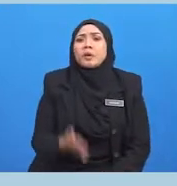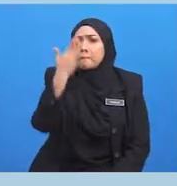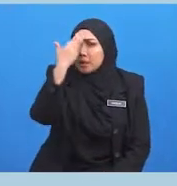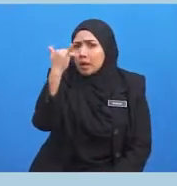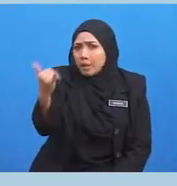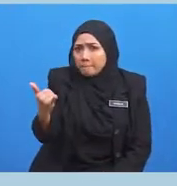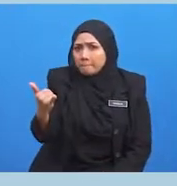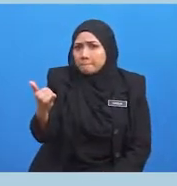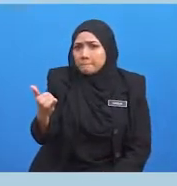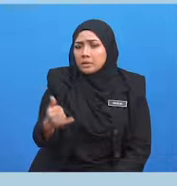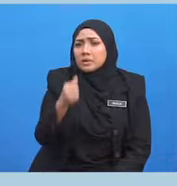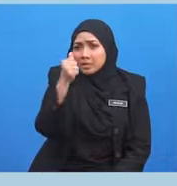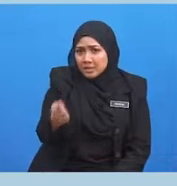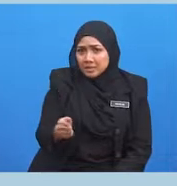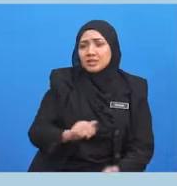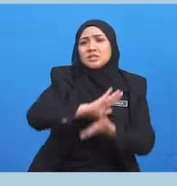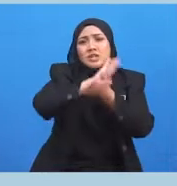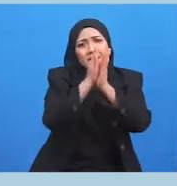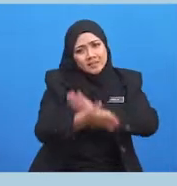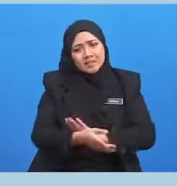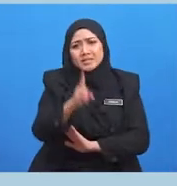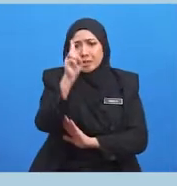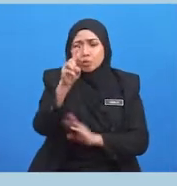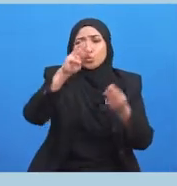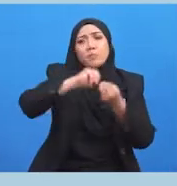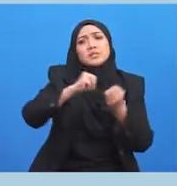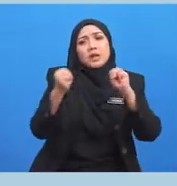Mengapakah ia menjadi satu masalah?